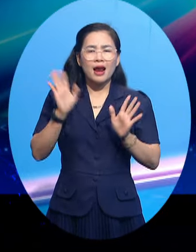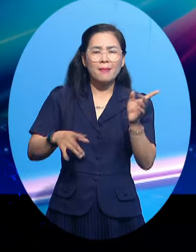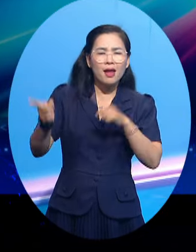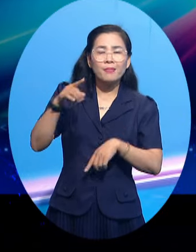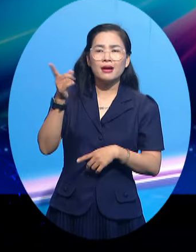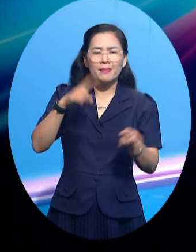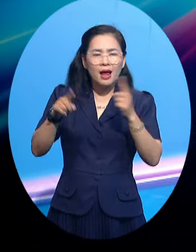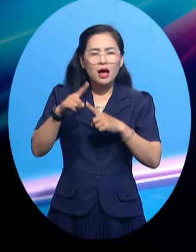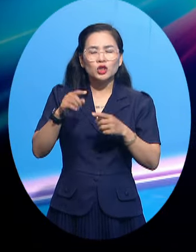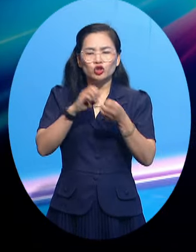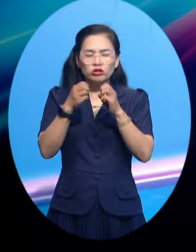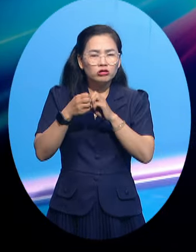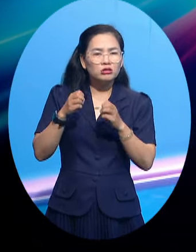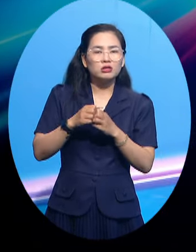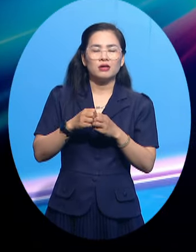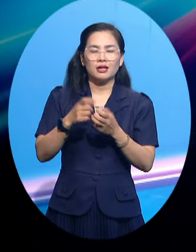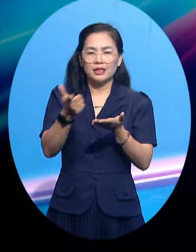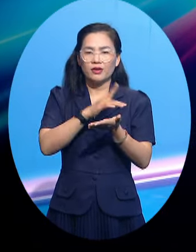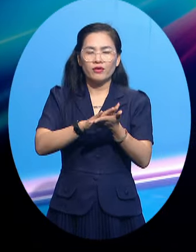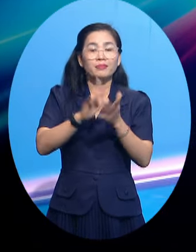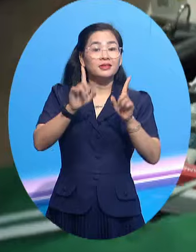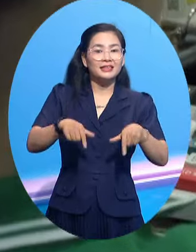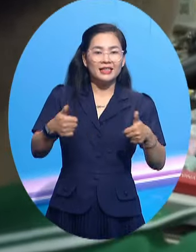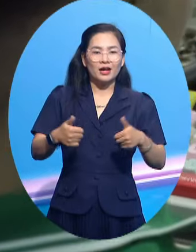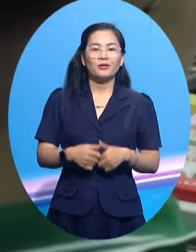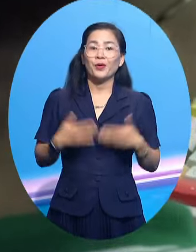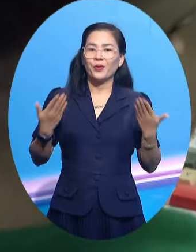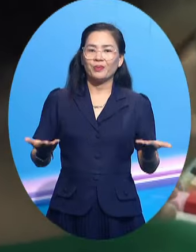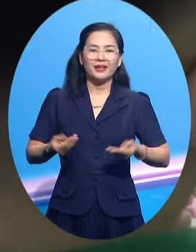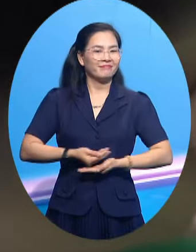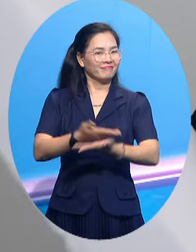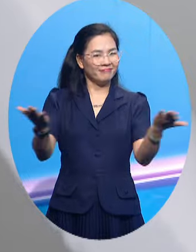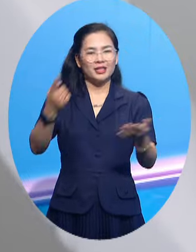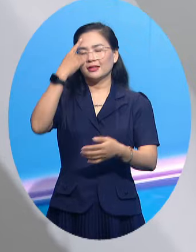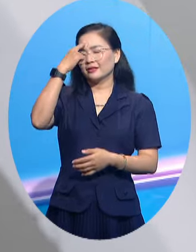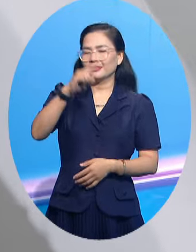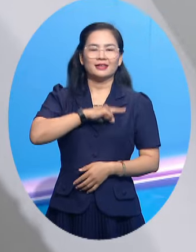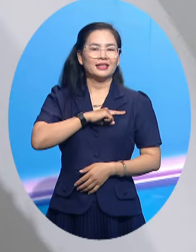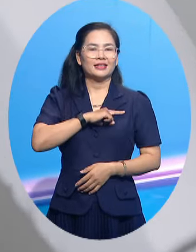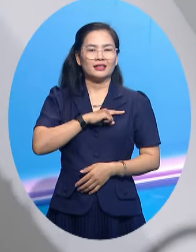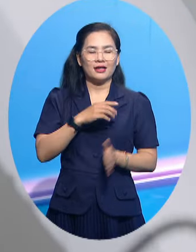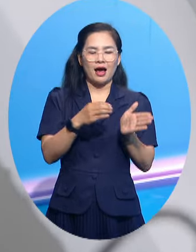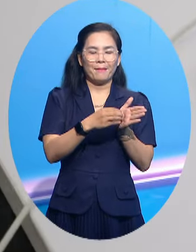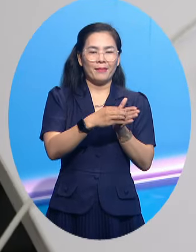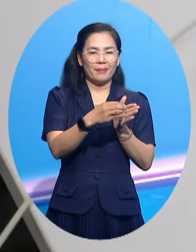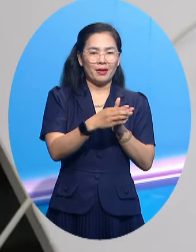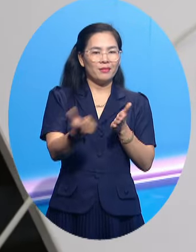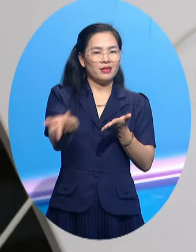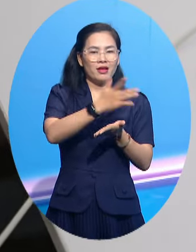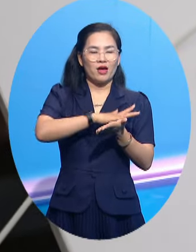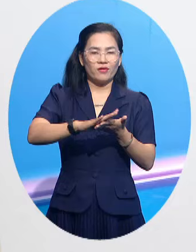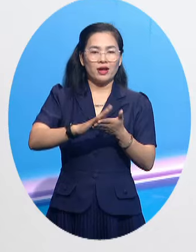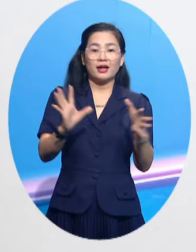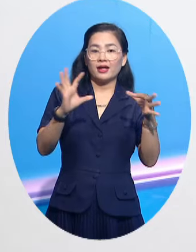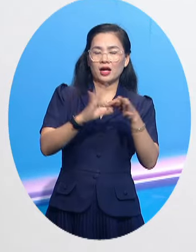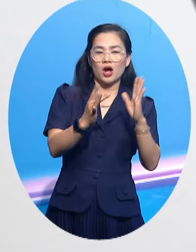tiến liên tục hàng chục, hàng trăm lần các bộ giải pháp của mình. Đến thời điểm ngày hôm nay, tôi đang rất tự tin để đưa được một bộ giải pháp mà nó là sự kết